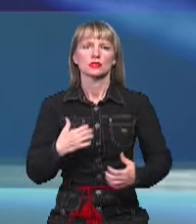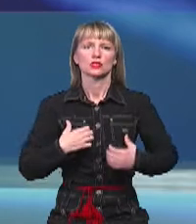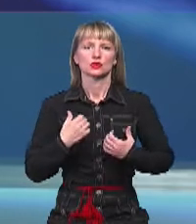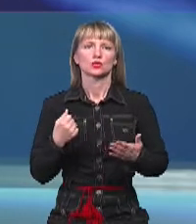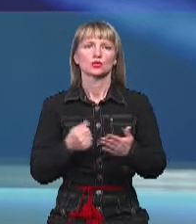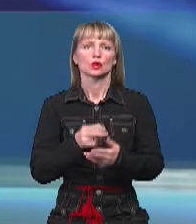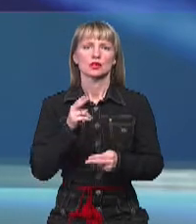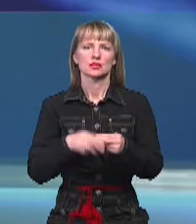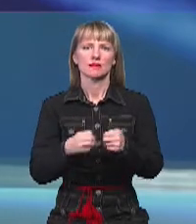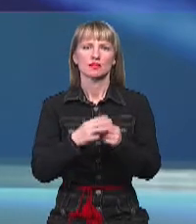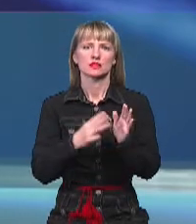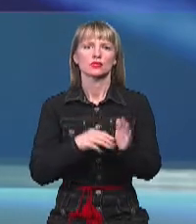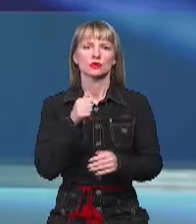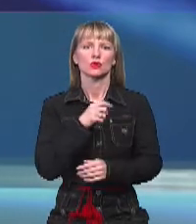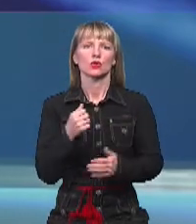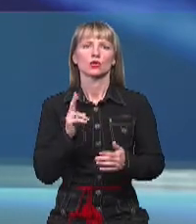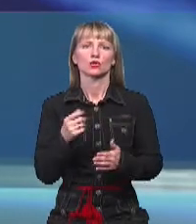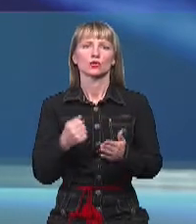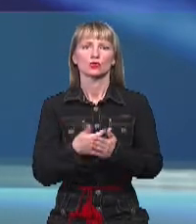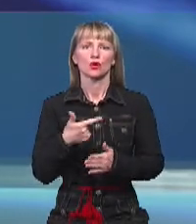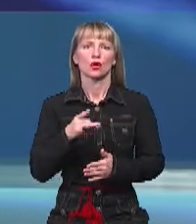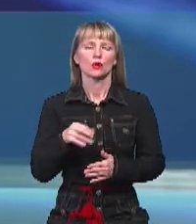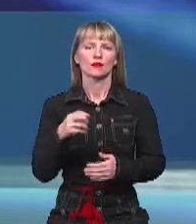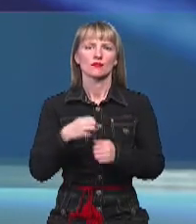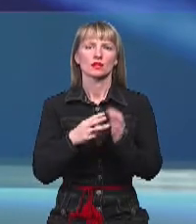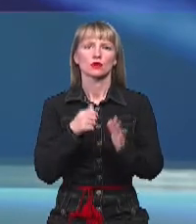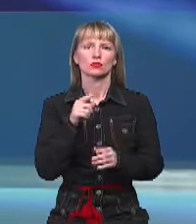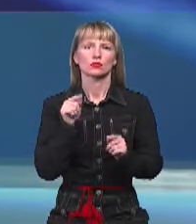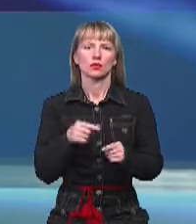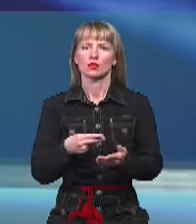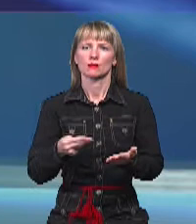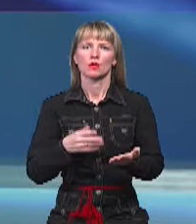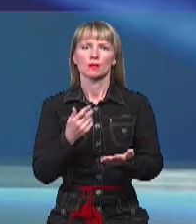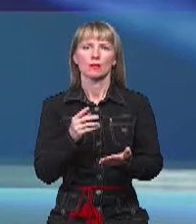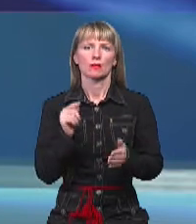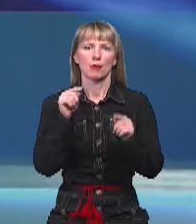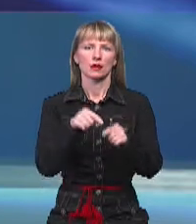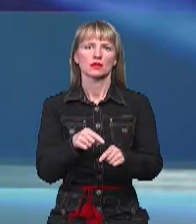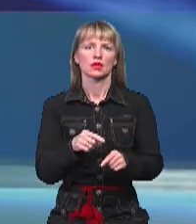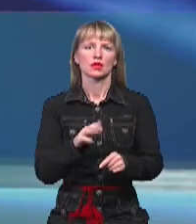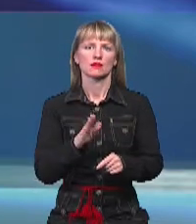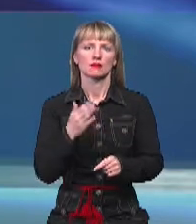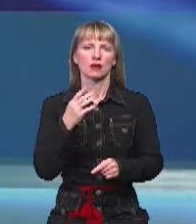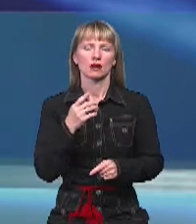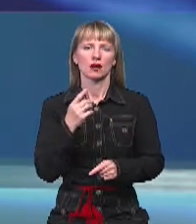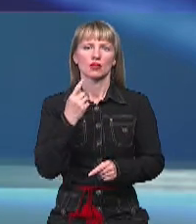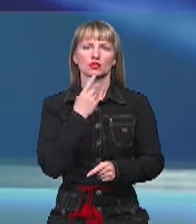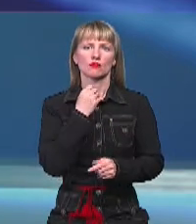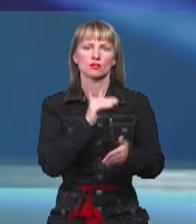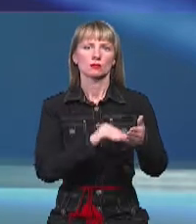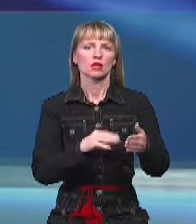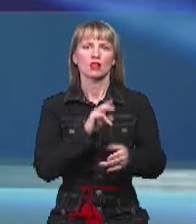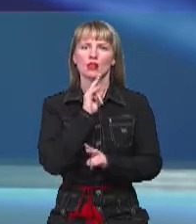до кінця 18-го року, хто до грудня 18-го не заключить декларацію, той потрапляє в червоний список, отже його не будуть обслуговувати, не